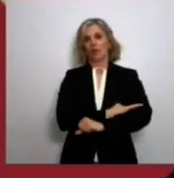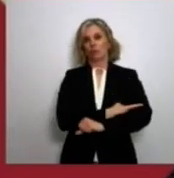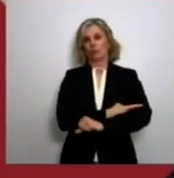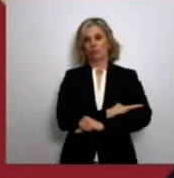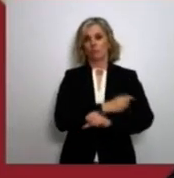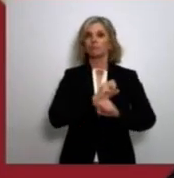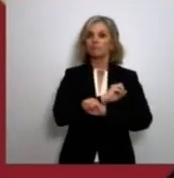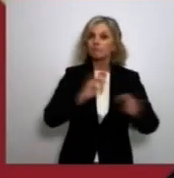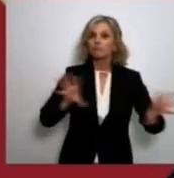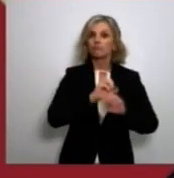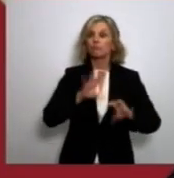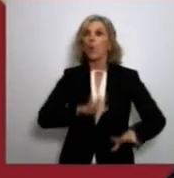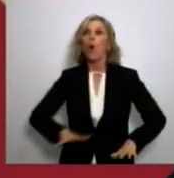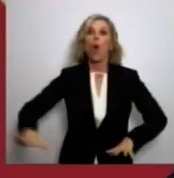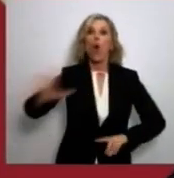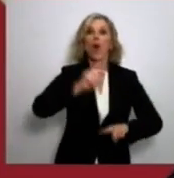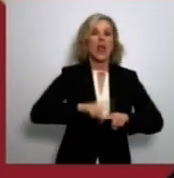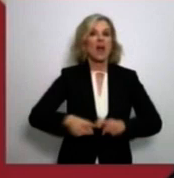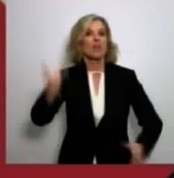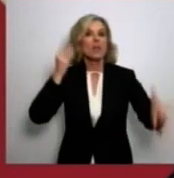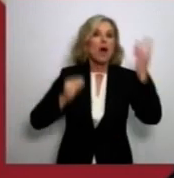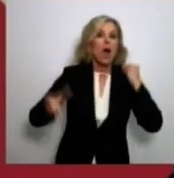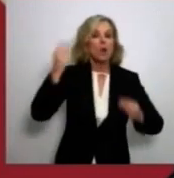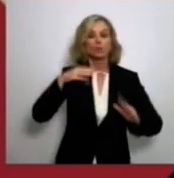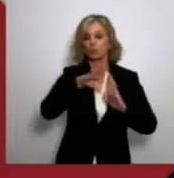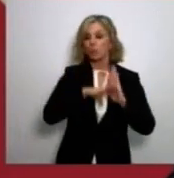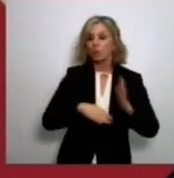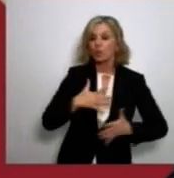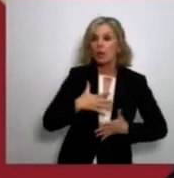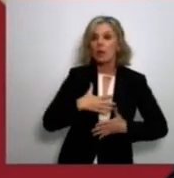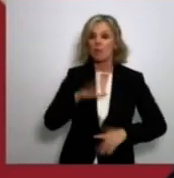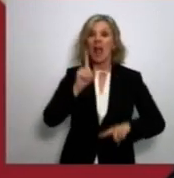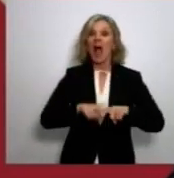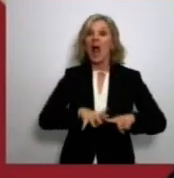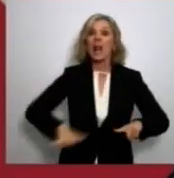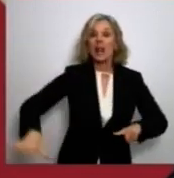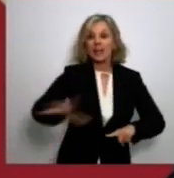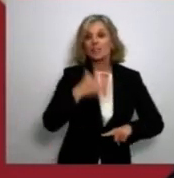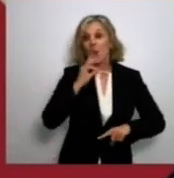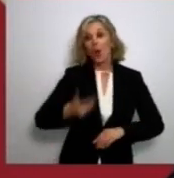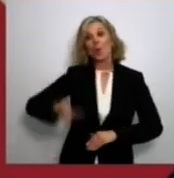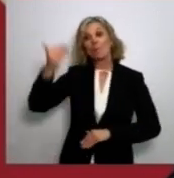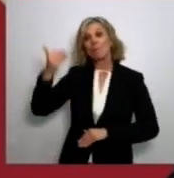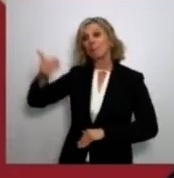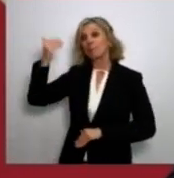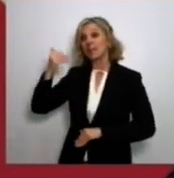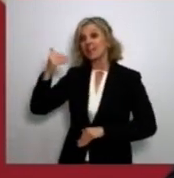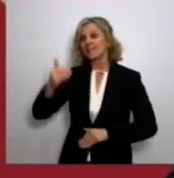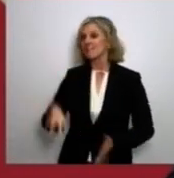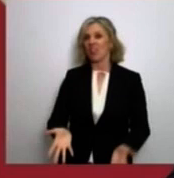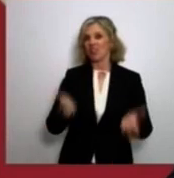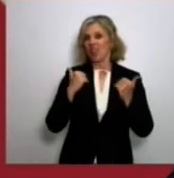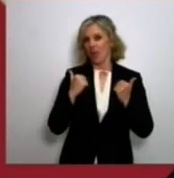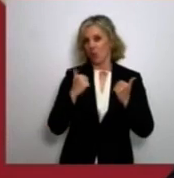της πανελλήνιας επαφής με το σύνολο του ελληνικού λαού, κάτι το οποίο δεν είχαμε την ευκαιρία, λόγω